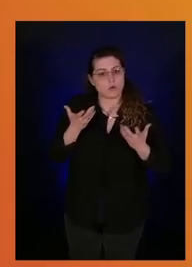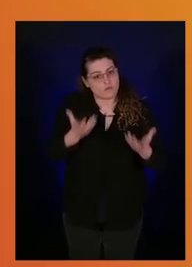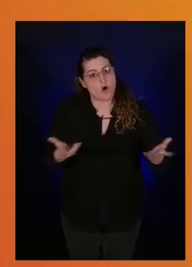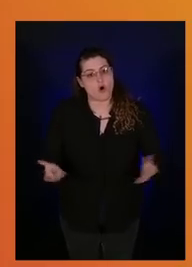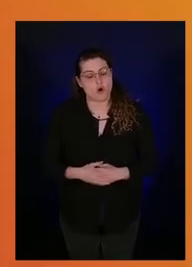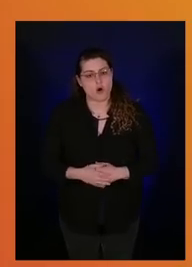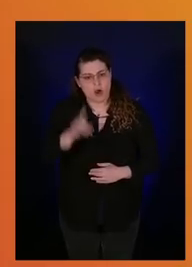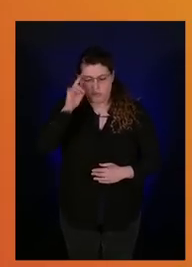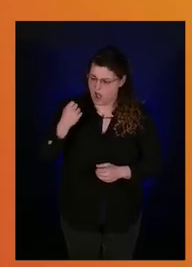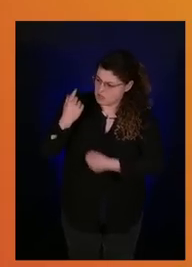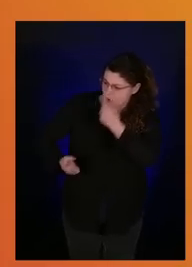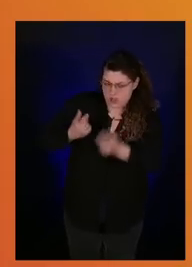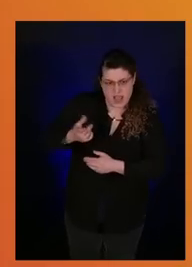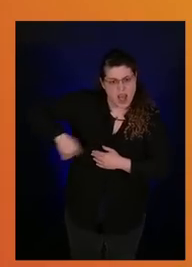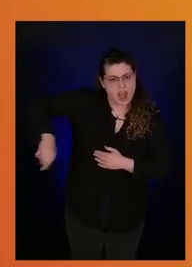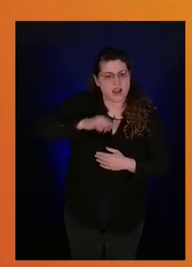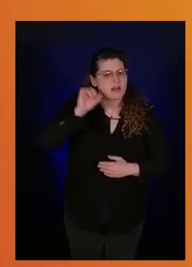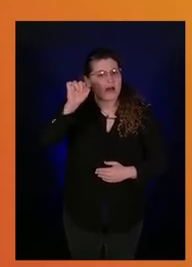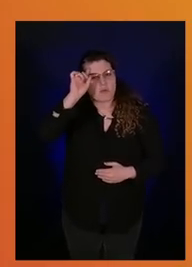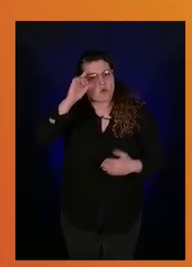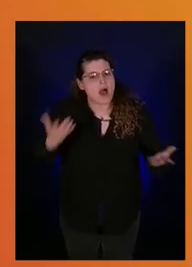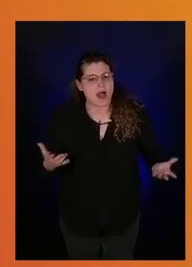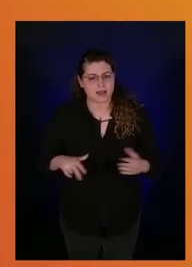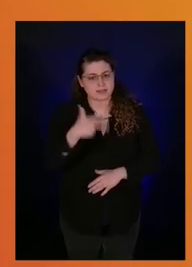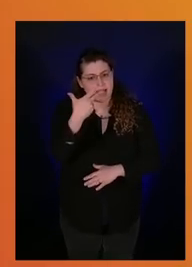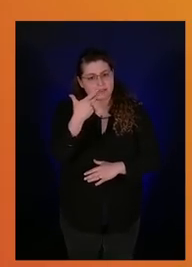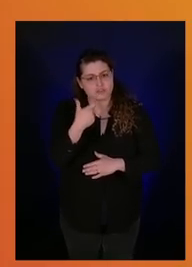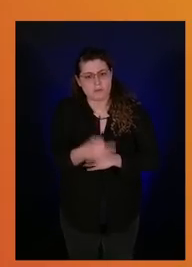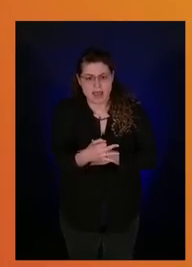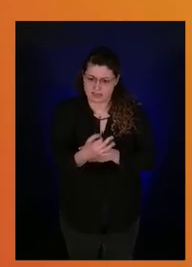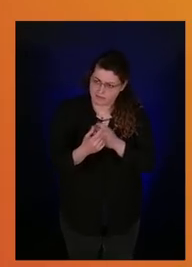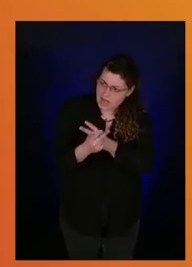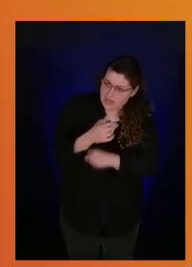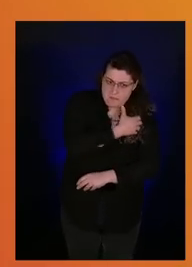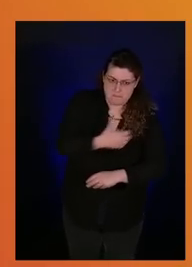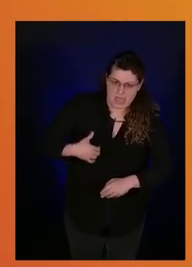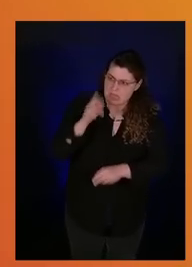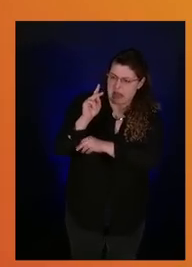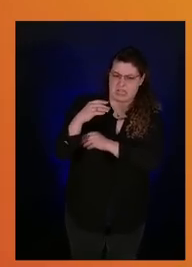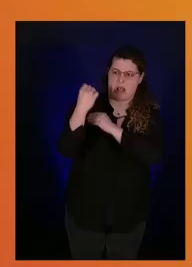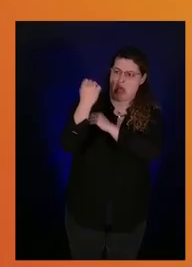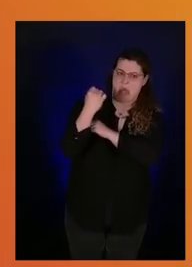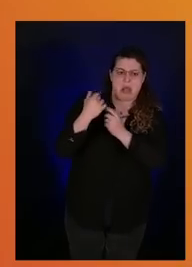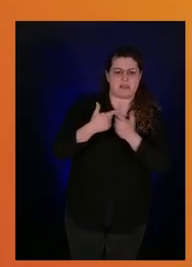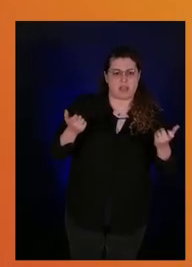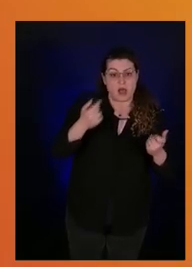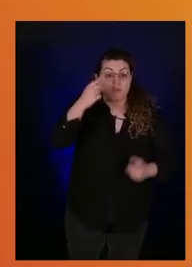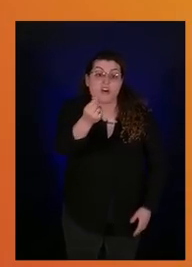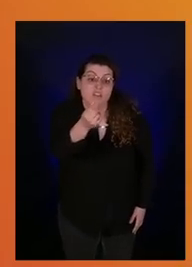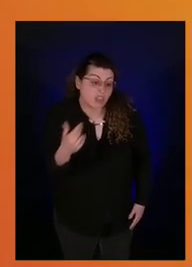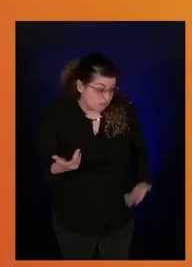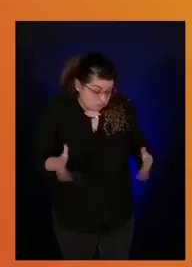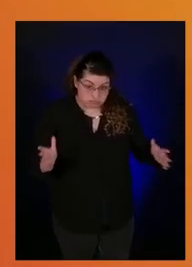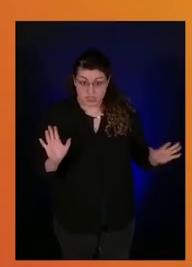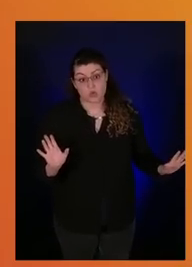Alors pourquoi tout ce bordel, les camarades? Pourquoi 13 semaines face à une mairie de Paris qui nous a boycottés? Ben parce que c'était pour du fric, hein, tout